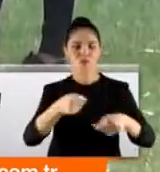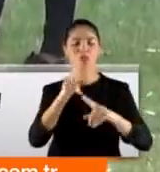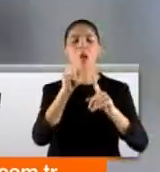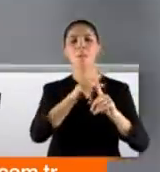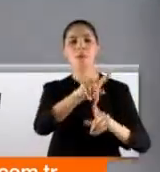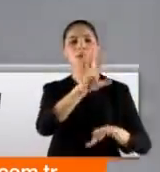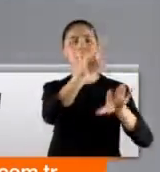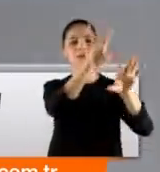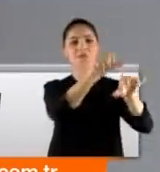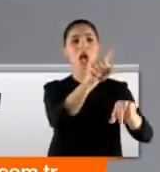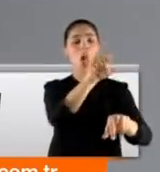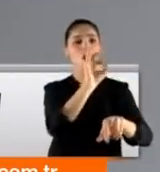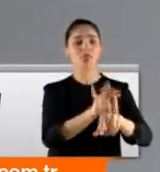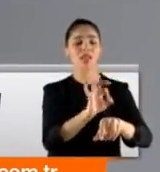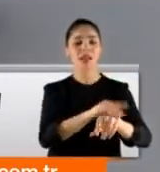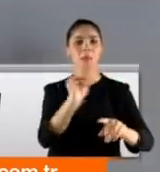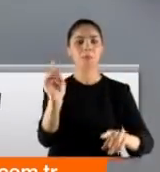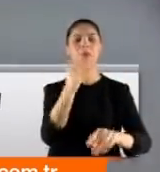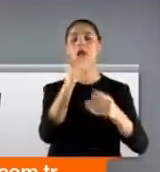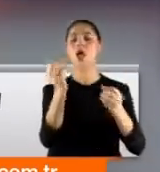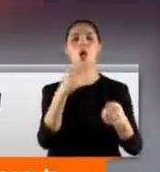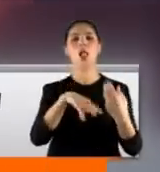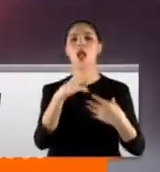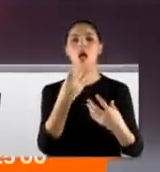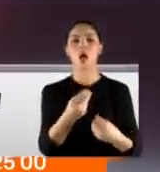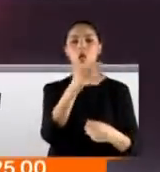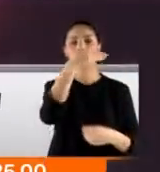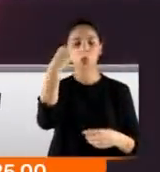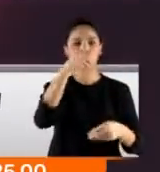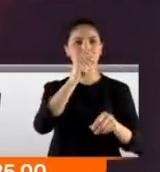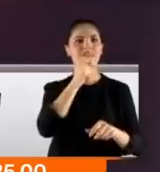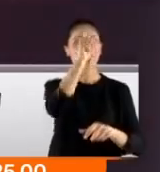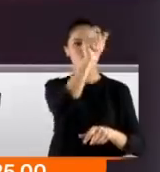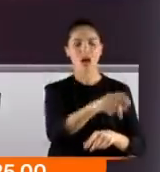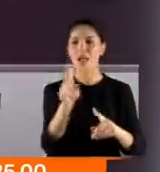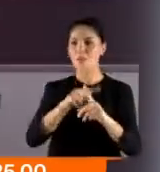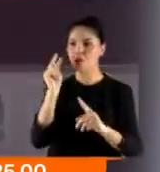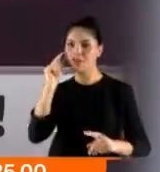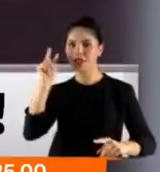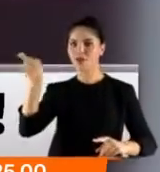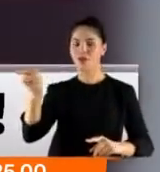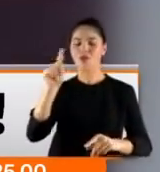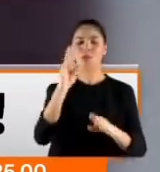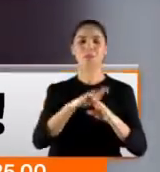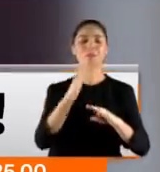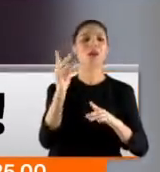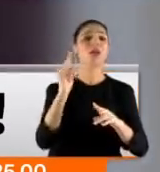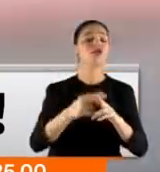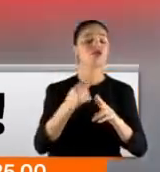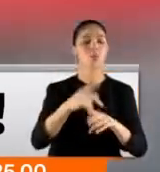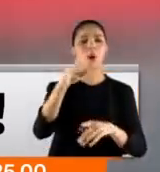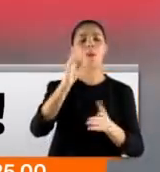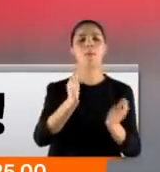suçüstü yaptı. Tam da o sırada ilginç bir olay yaşandı. Uyuşturucu satıcısı polisi görünce elinde tuttuğu paketleri